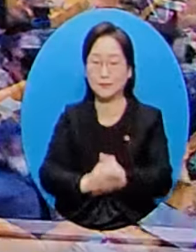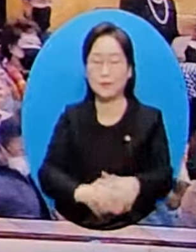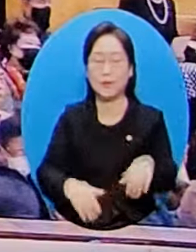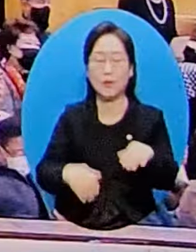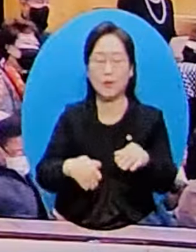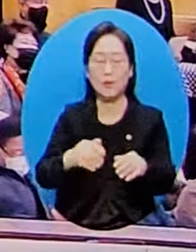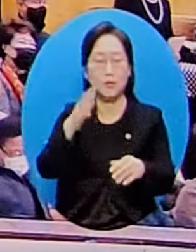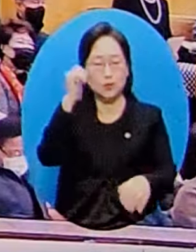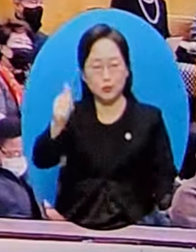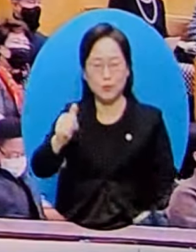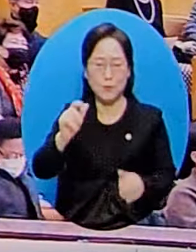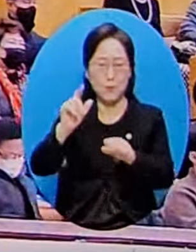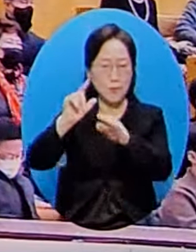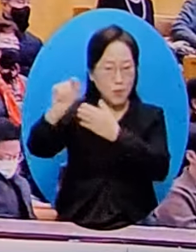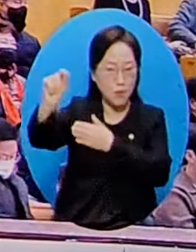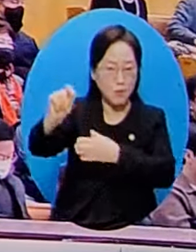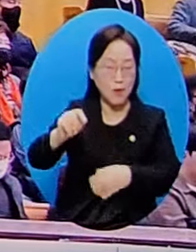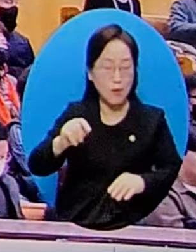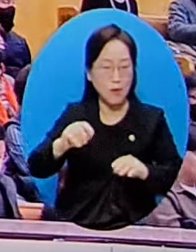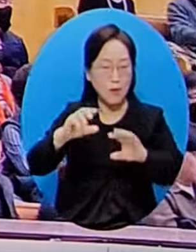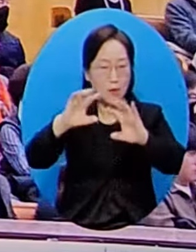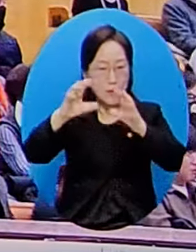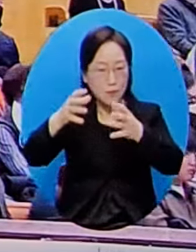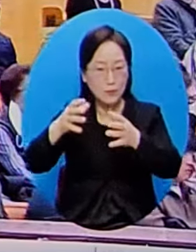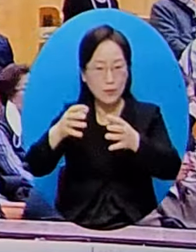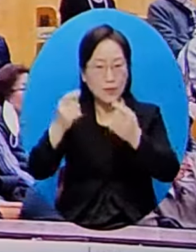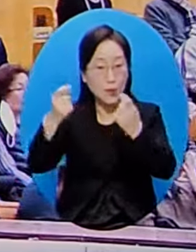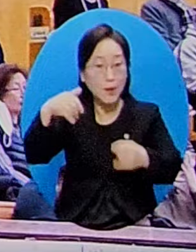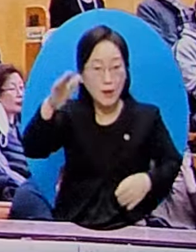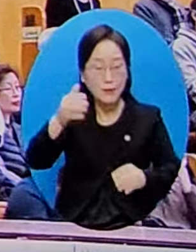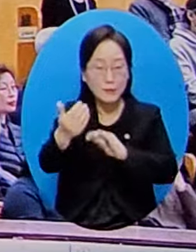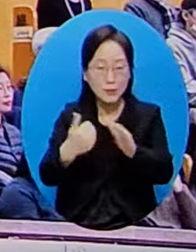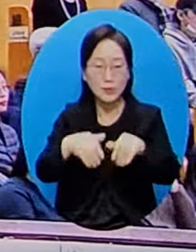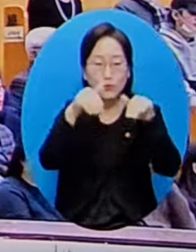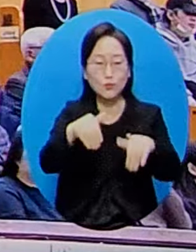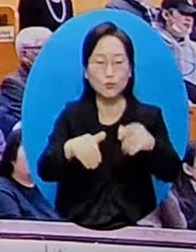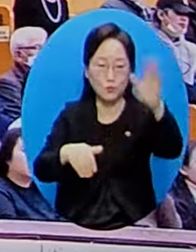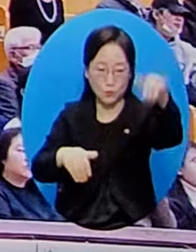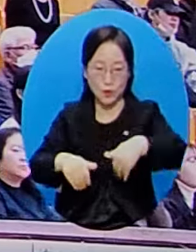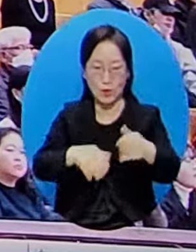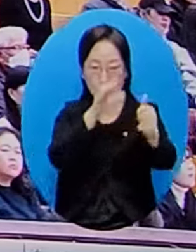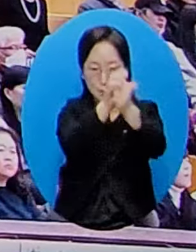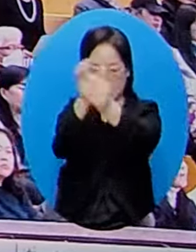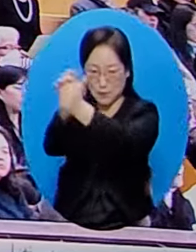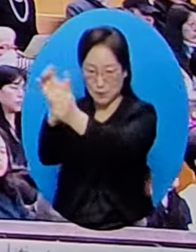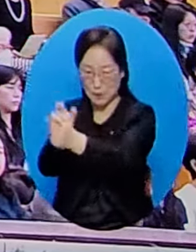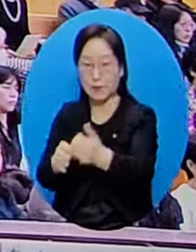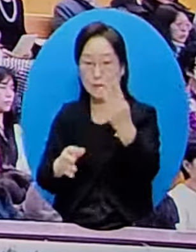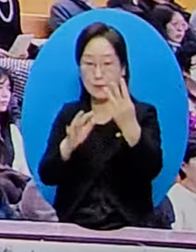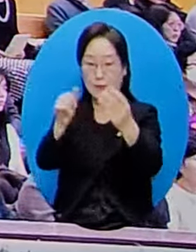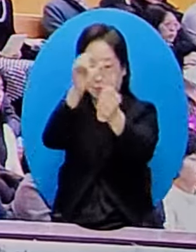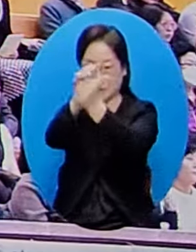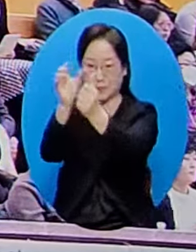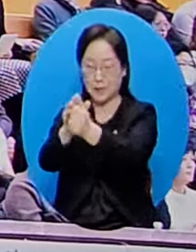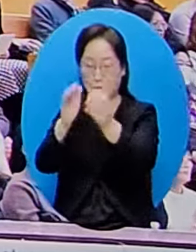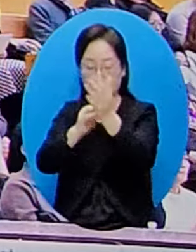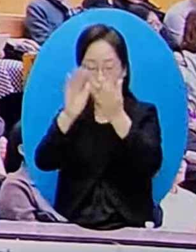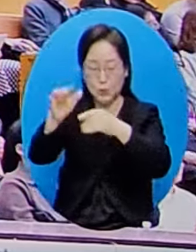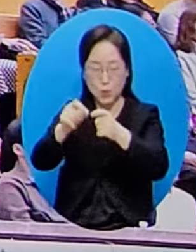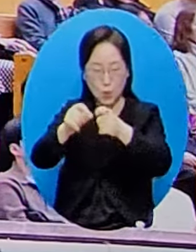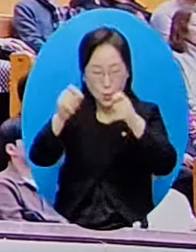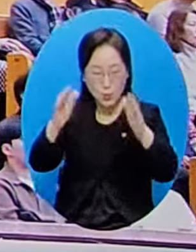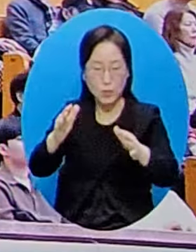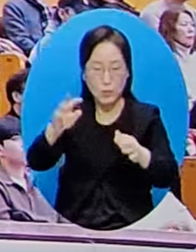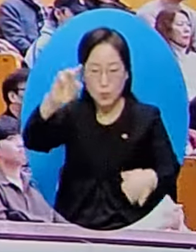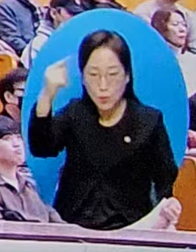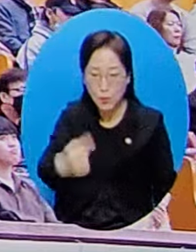종들의 각자의 재능에 따라 주인의 소유를 맡깁니다. 그리고 오랜 후에 돌아와서 그들에게 맡겼던 재산에 대하여